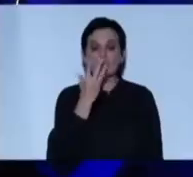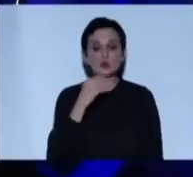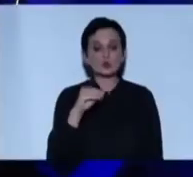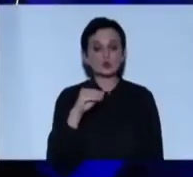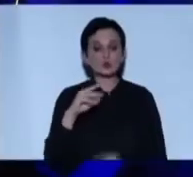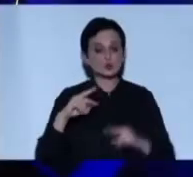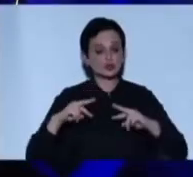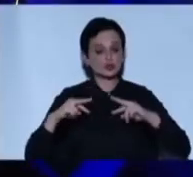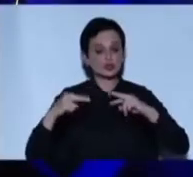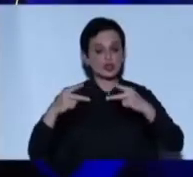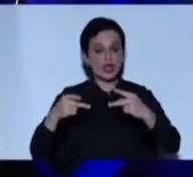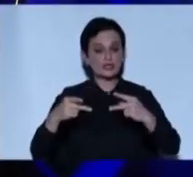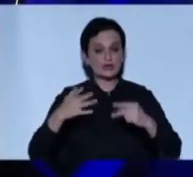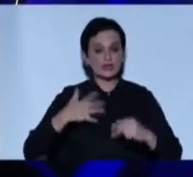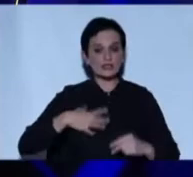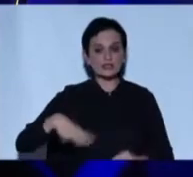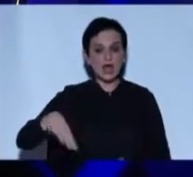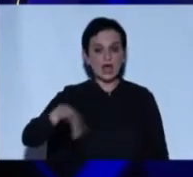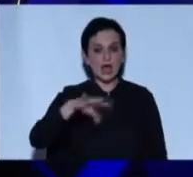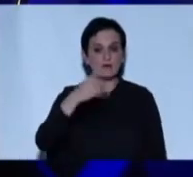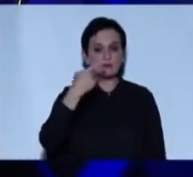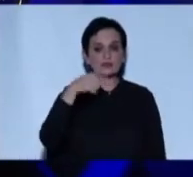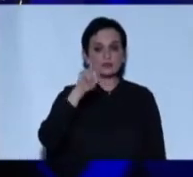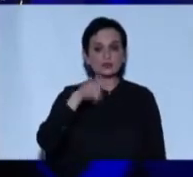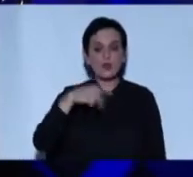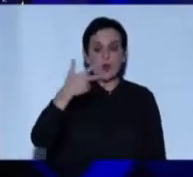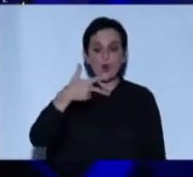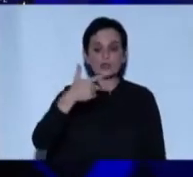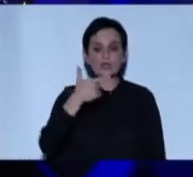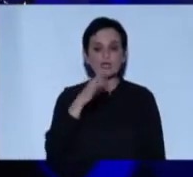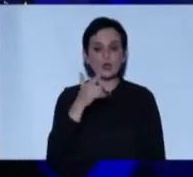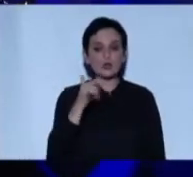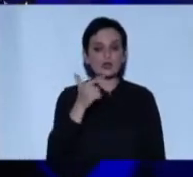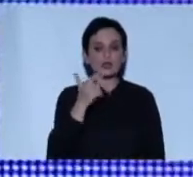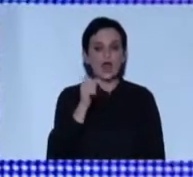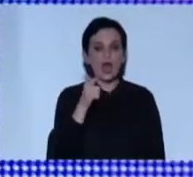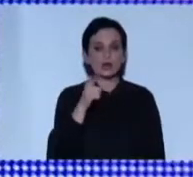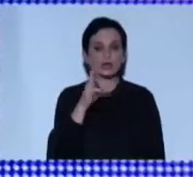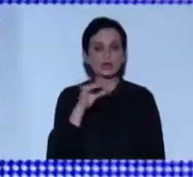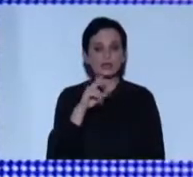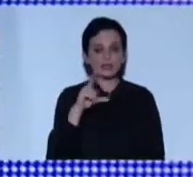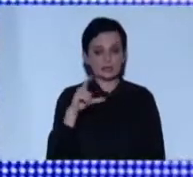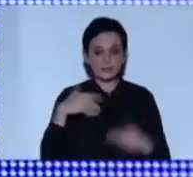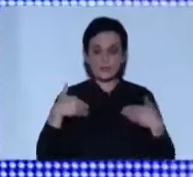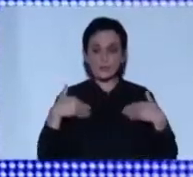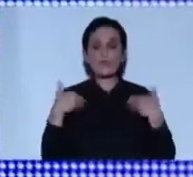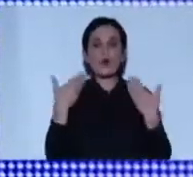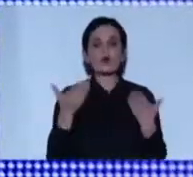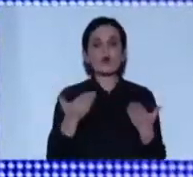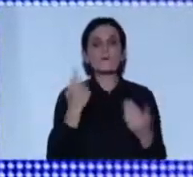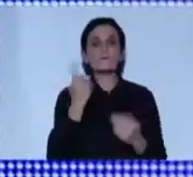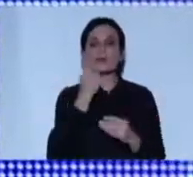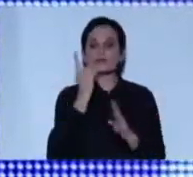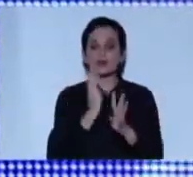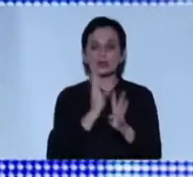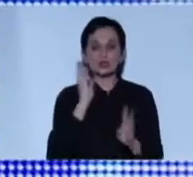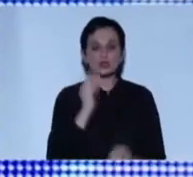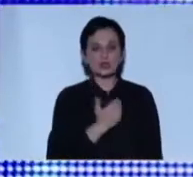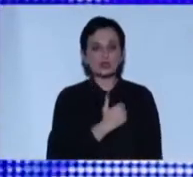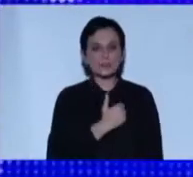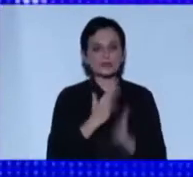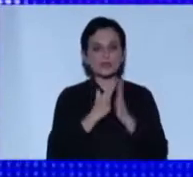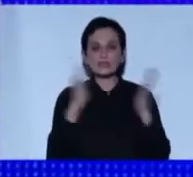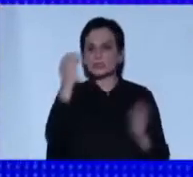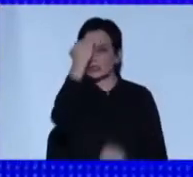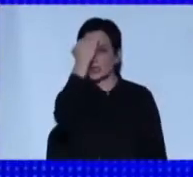შეცვალე საქართველოს საარჩევნო ნომერი 30 გიორგი გაგნიძე. გისმენთ. მოგესალმებით. პირველ რიგში მინდა